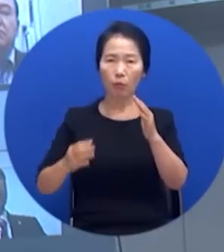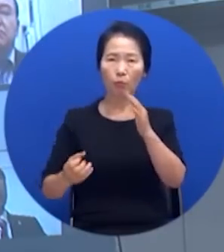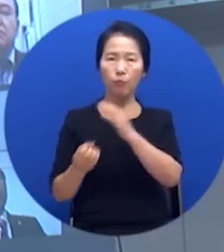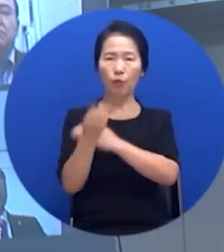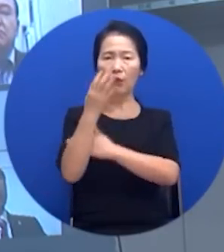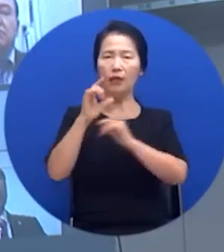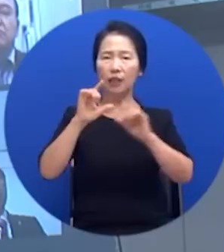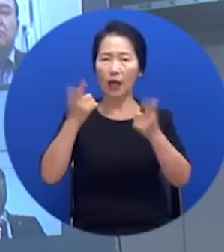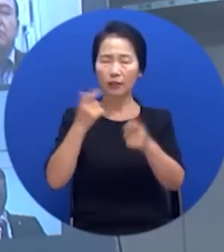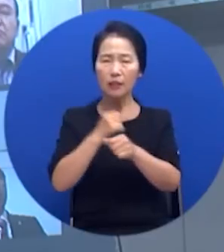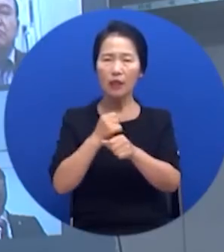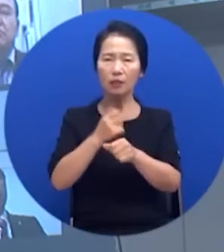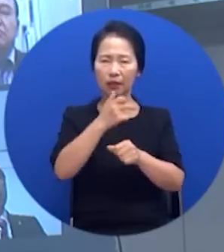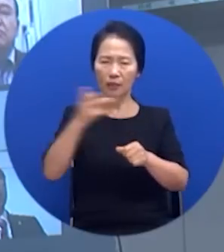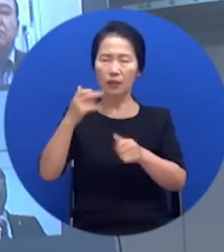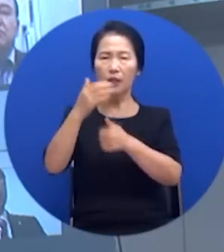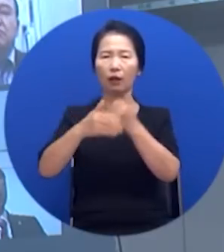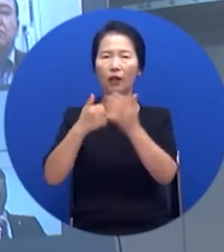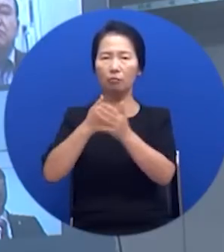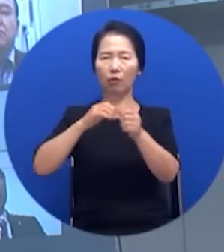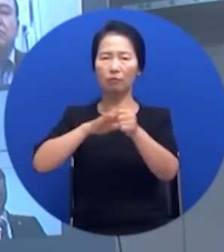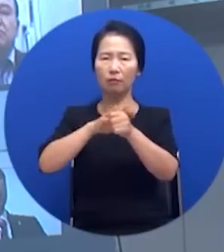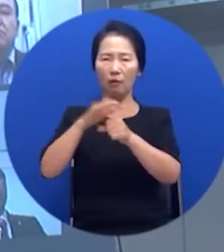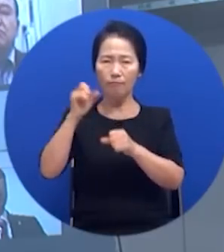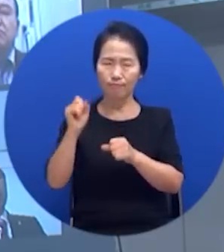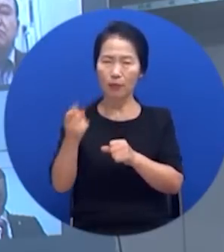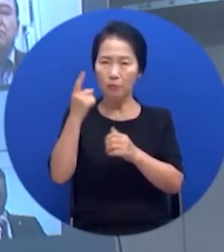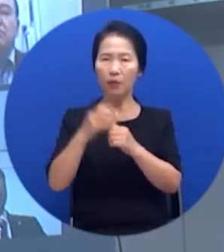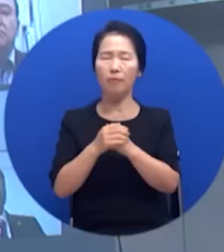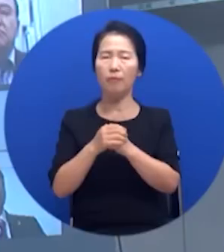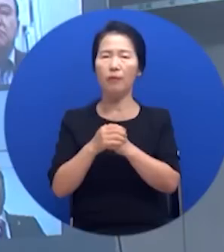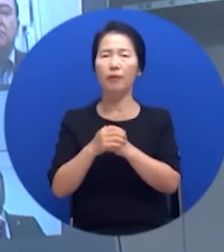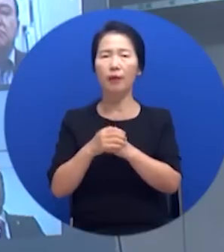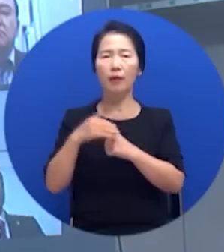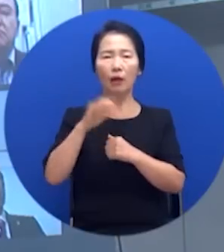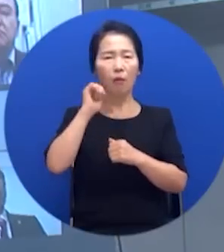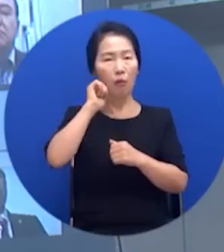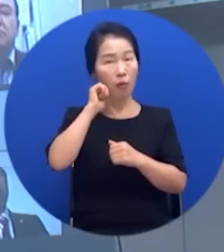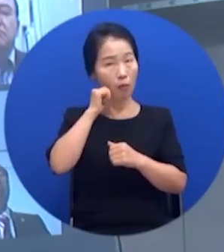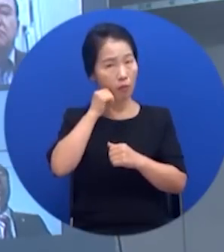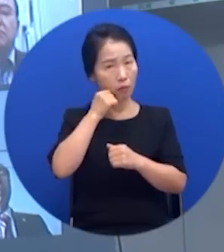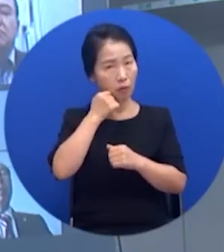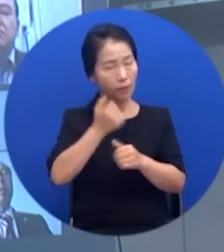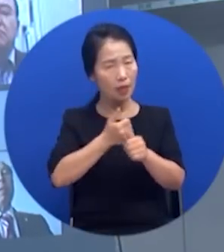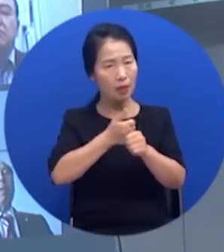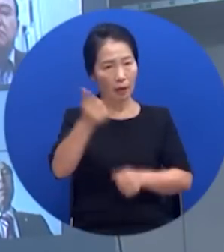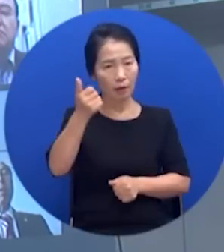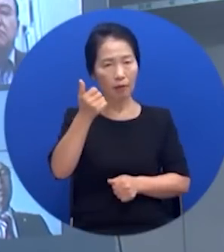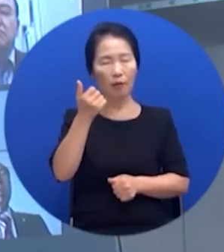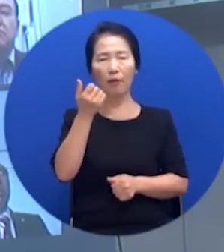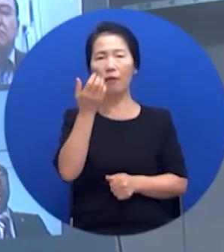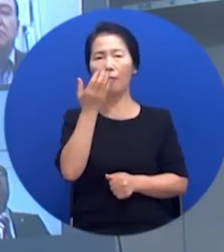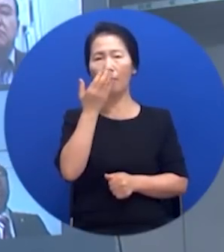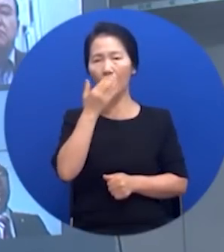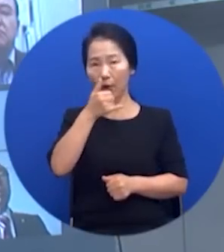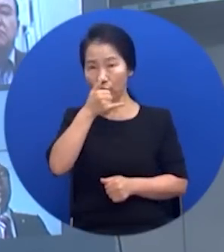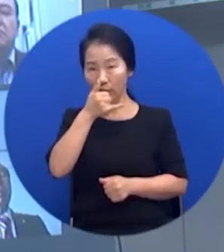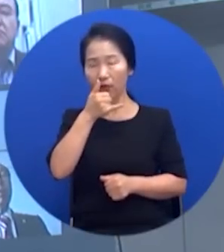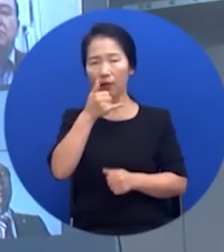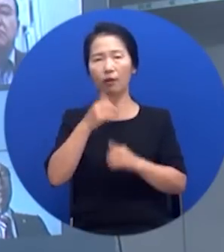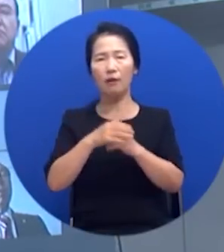그 크신 하나님의 사랑으로 인해 이 어려운 시절을 이겨나갈 수 있도록